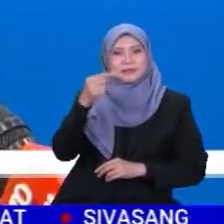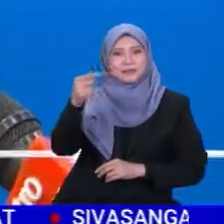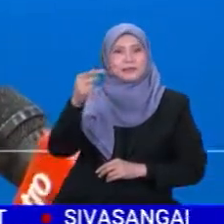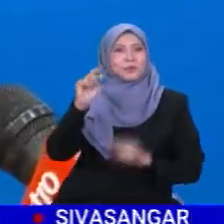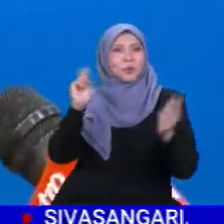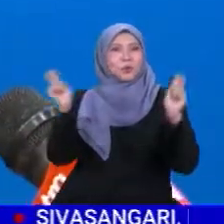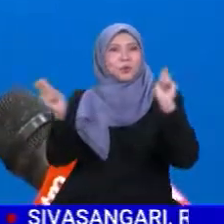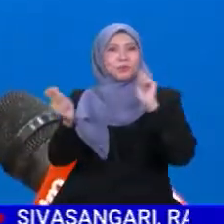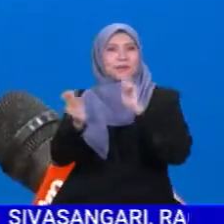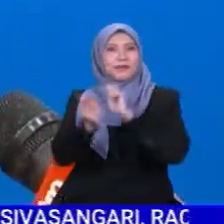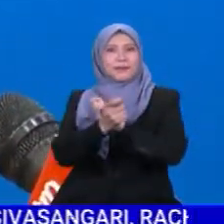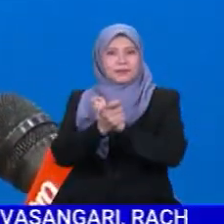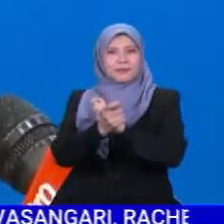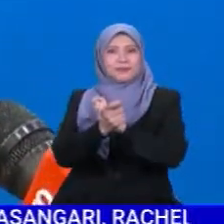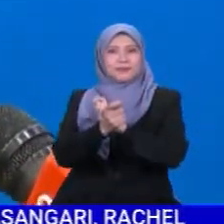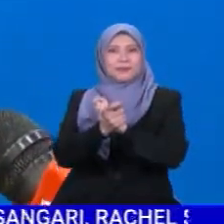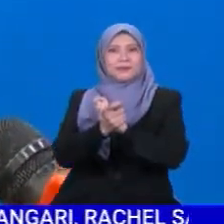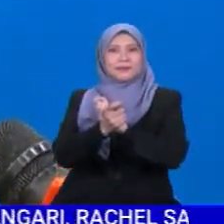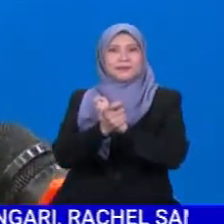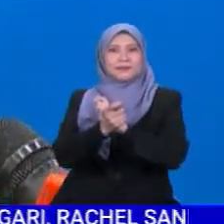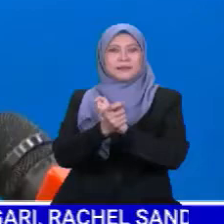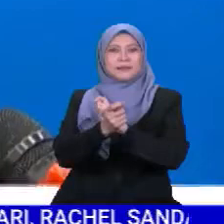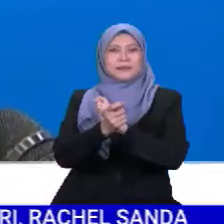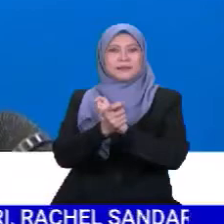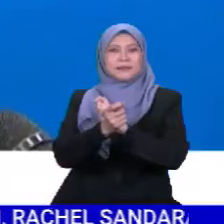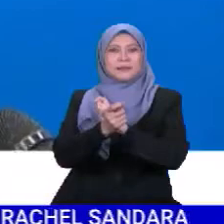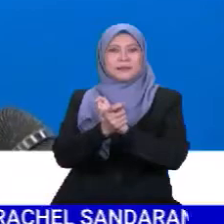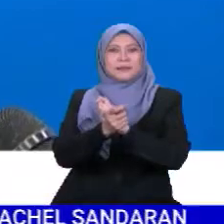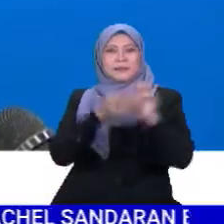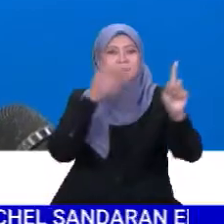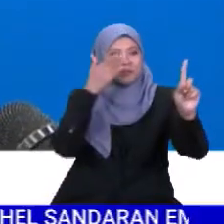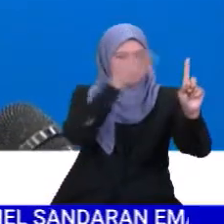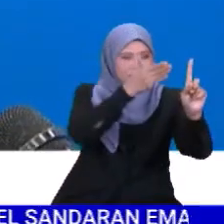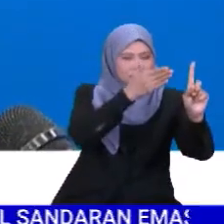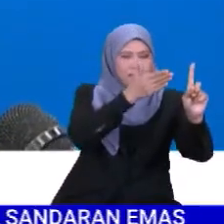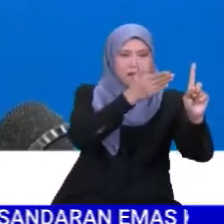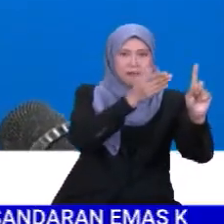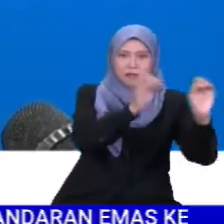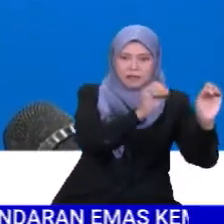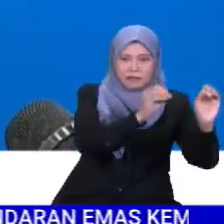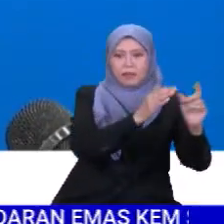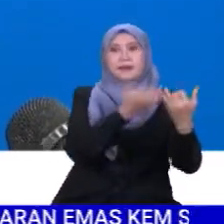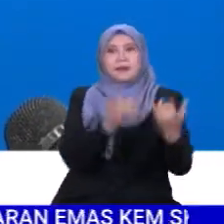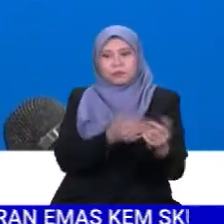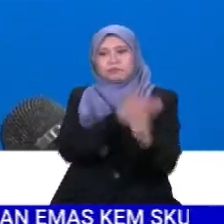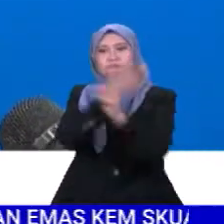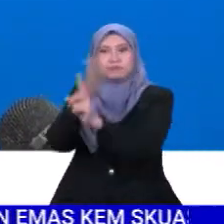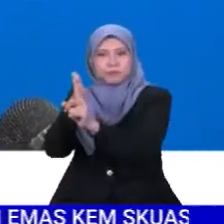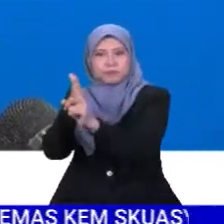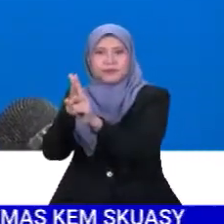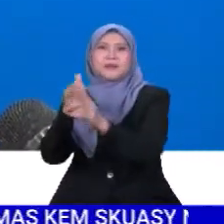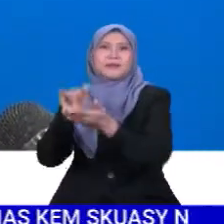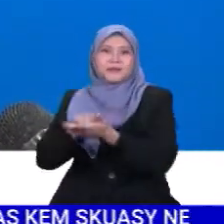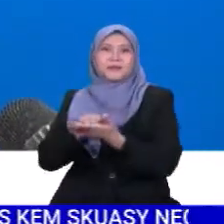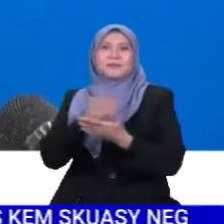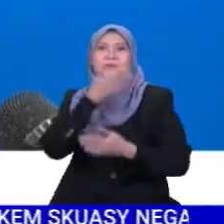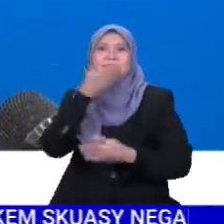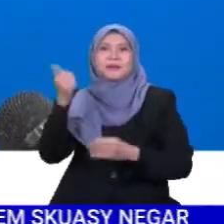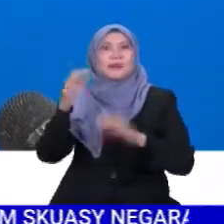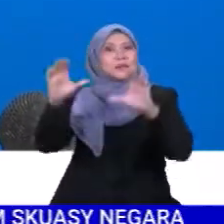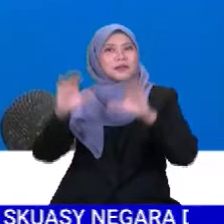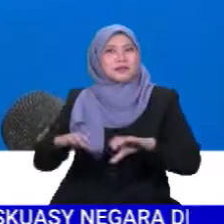iaitu peralihan daripada yang tak bersasar kepada yang bersasar. Ini satu yang baik. Cuma